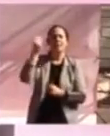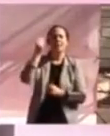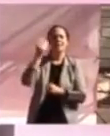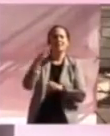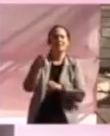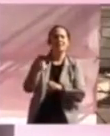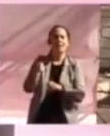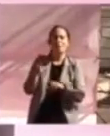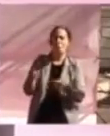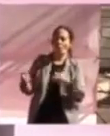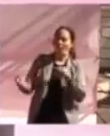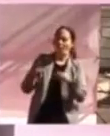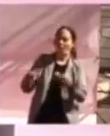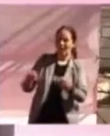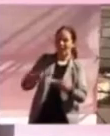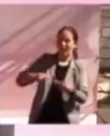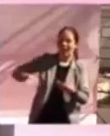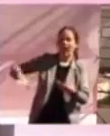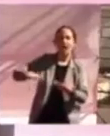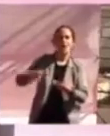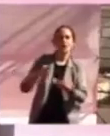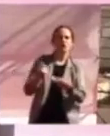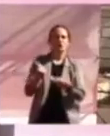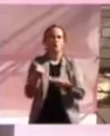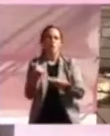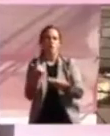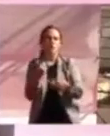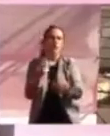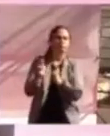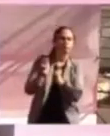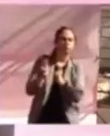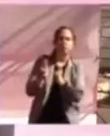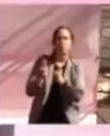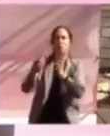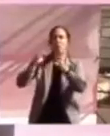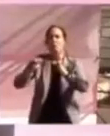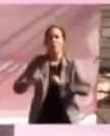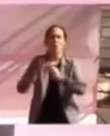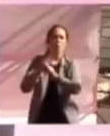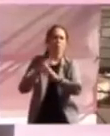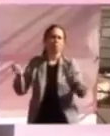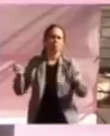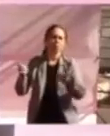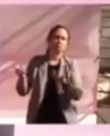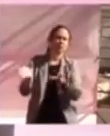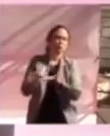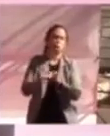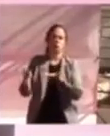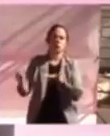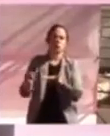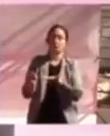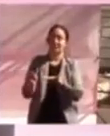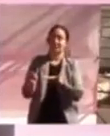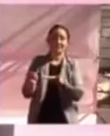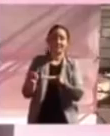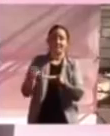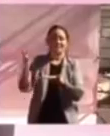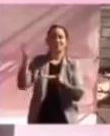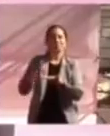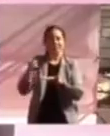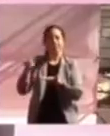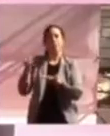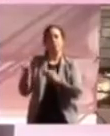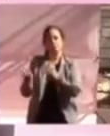risolvere tutto da solo e purtroppo quest'ideologia che è nata a destra ha